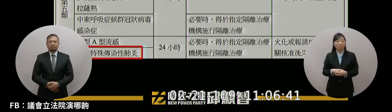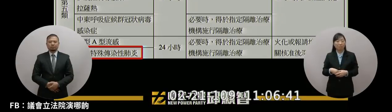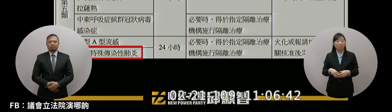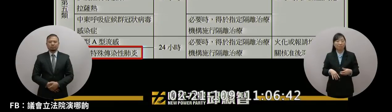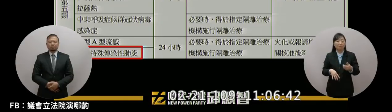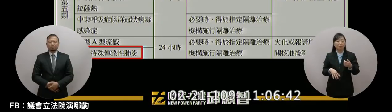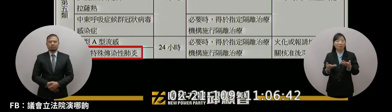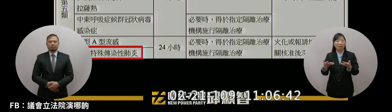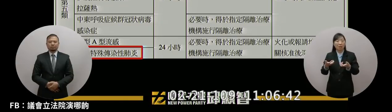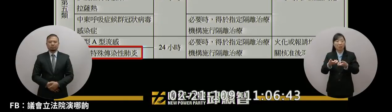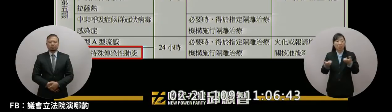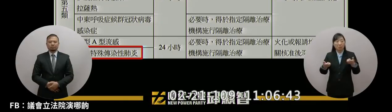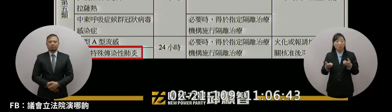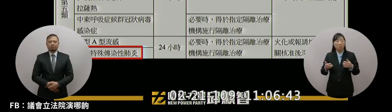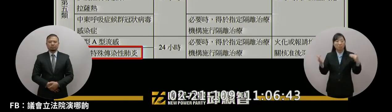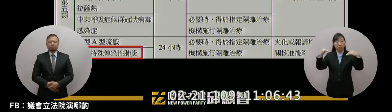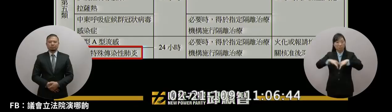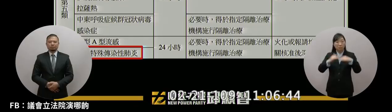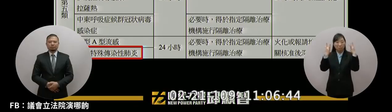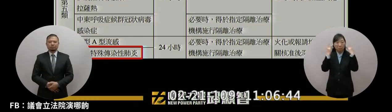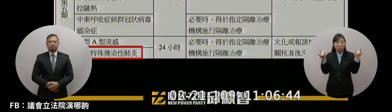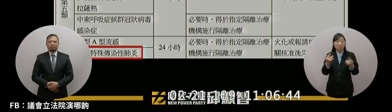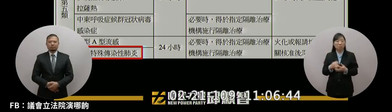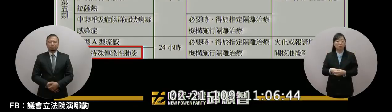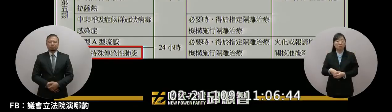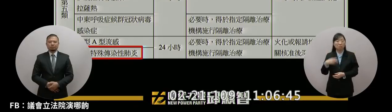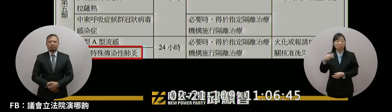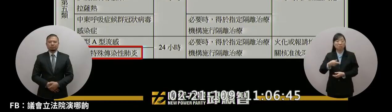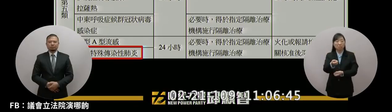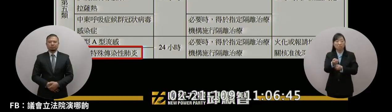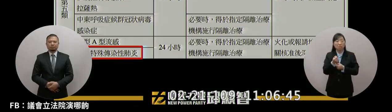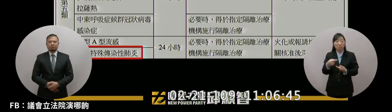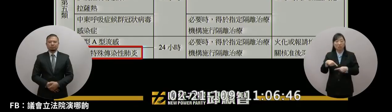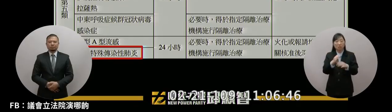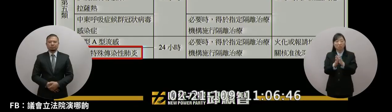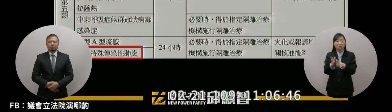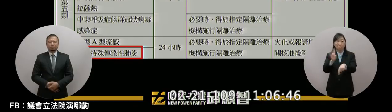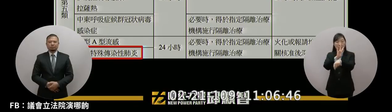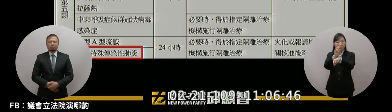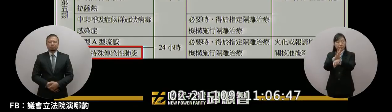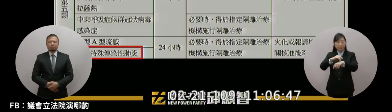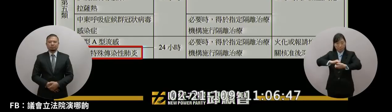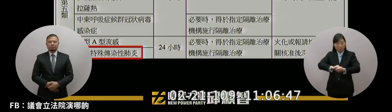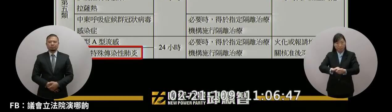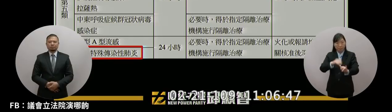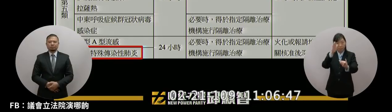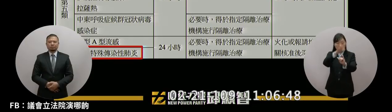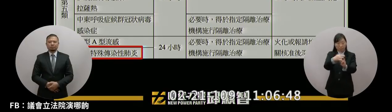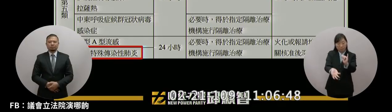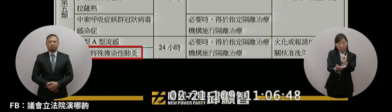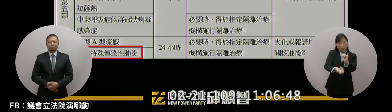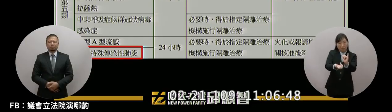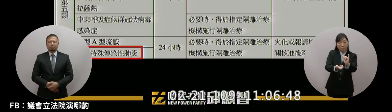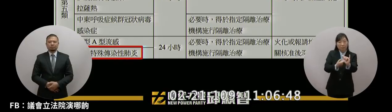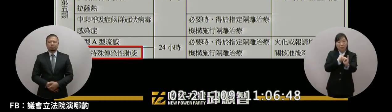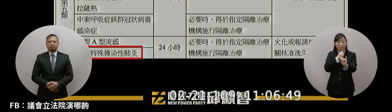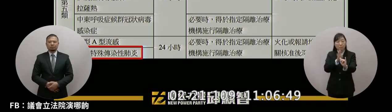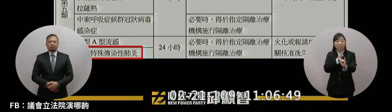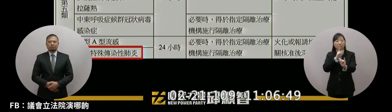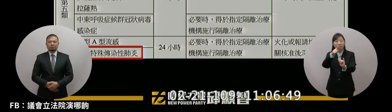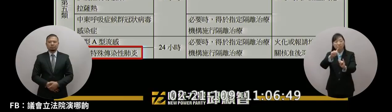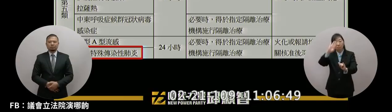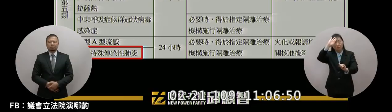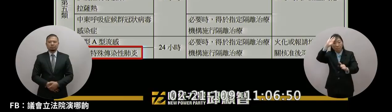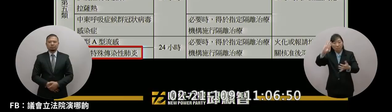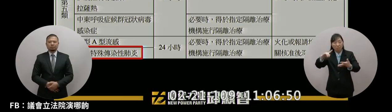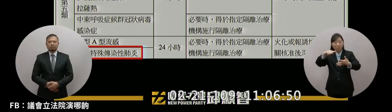拉萨，事实上它都是24小时入院并且火化嘛。但是你可以看到，就是说裂骨热跟拉萨，